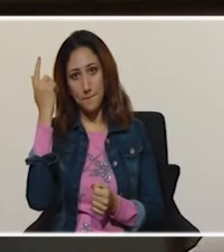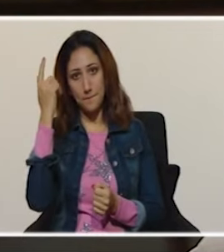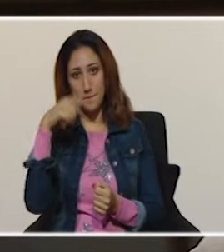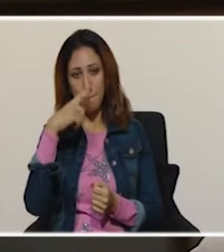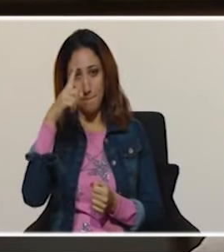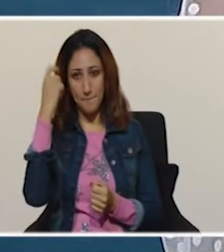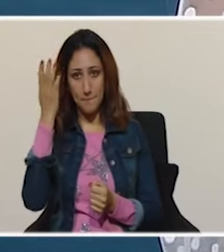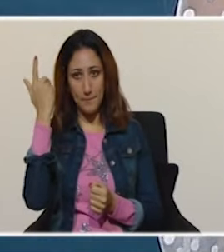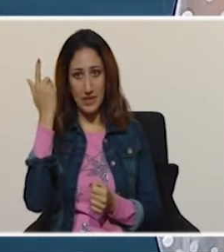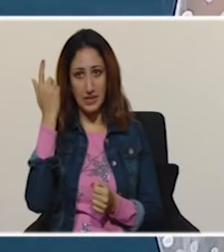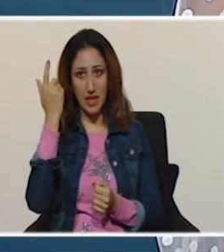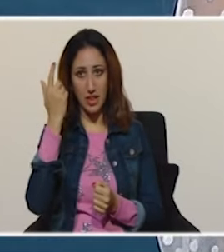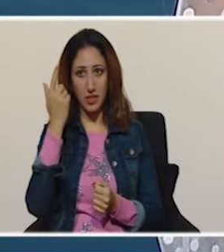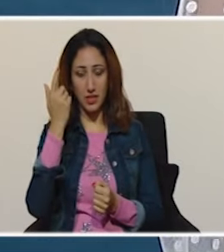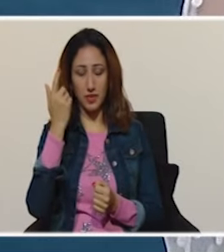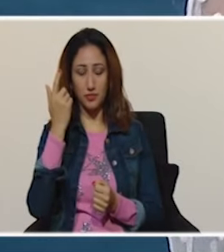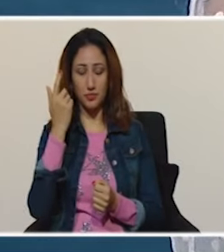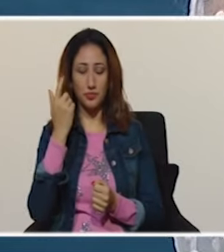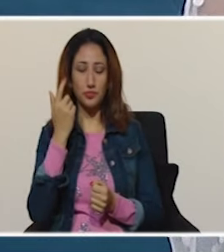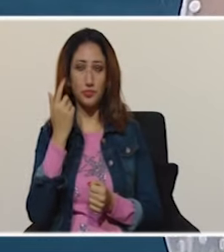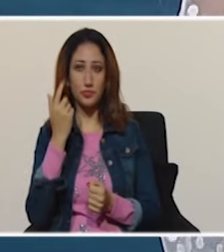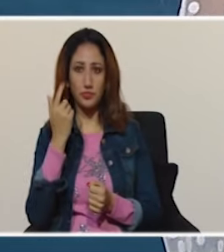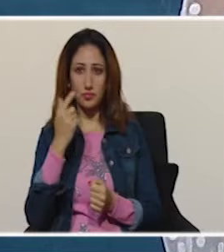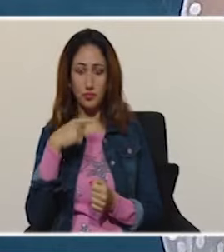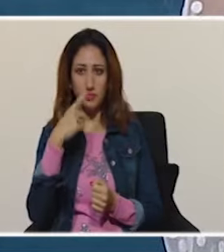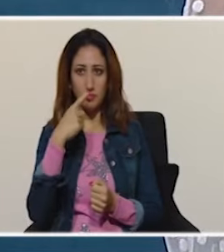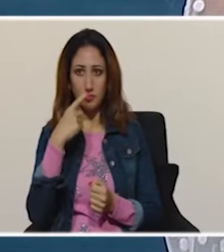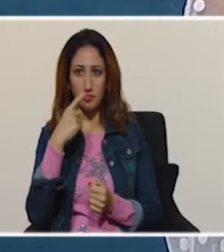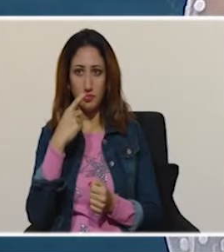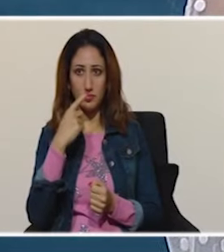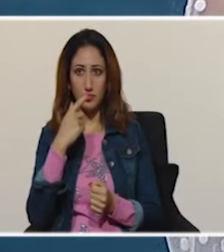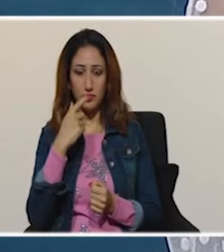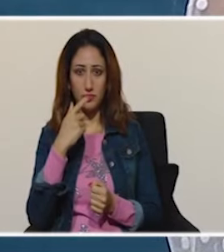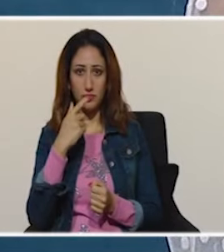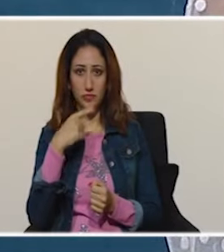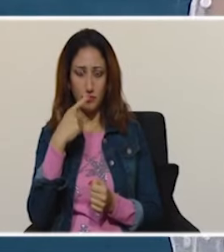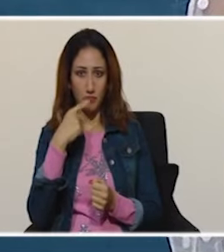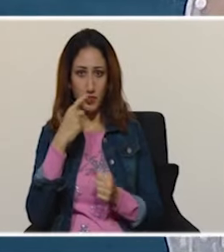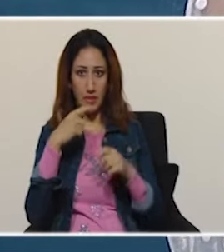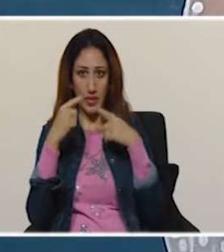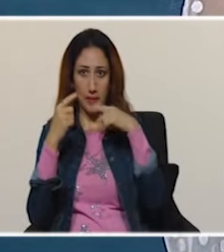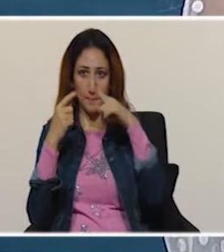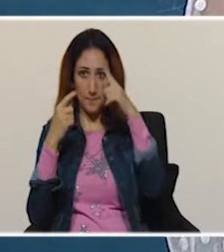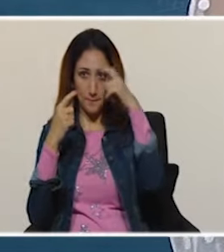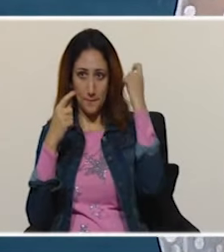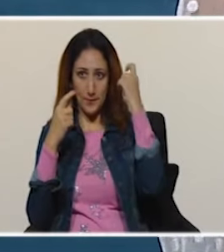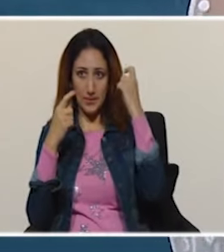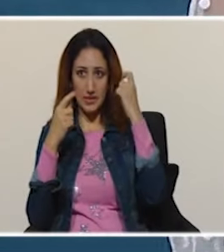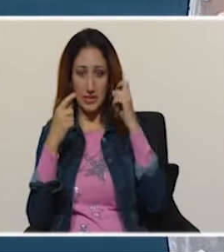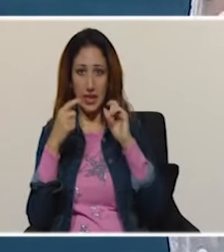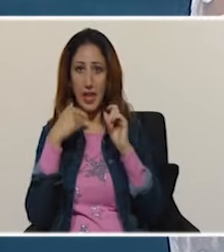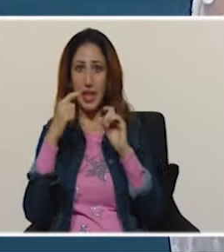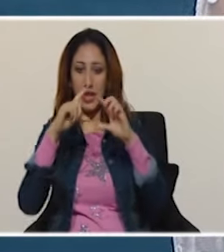خالص. لا بس بقول لي انه هتبردي هلا، انه هيدا الشكم